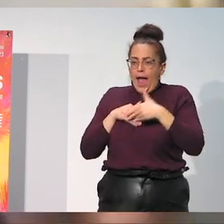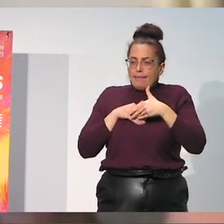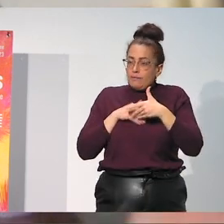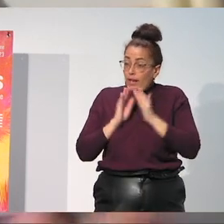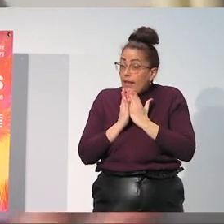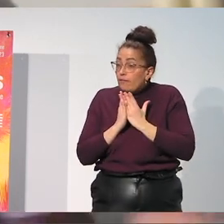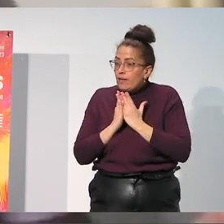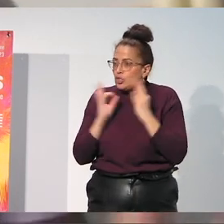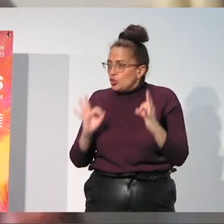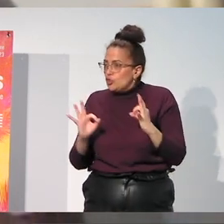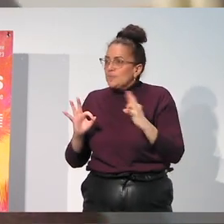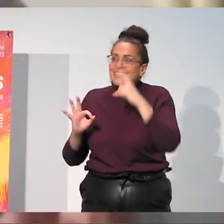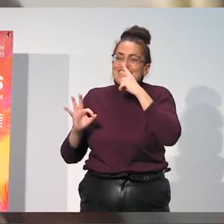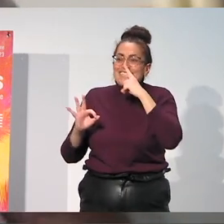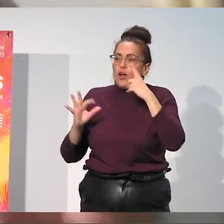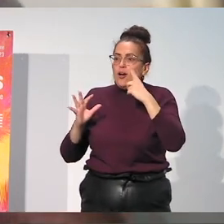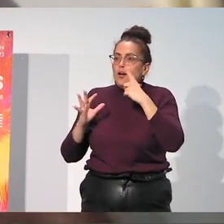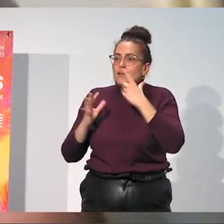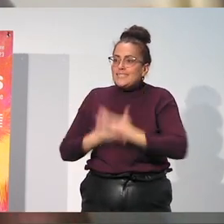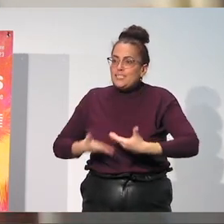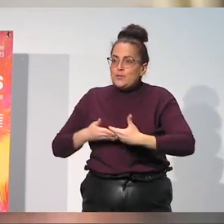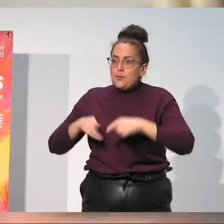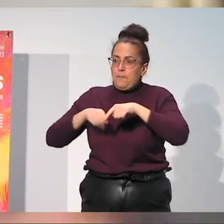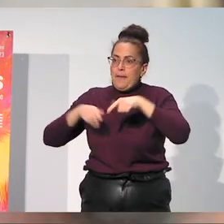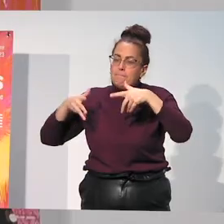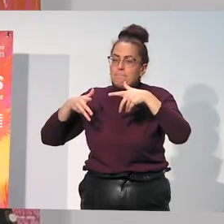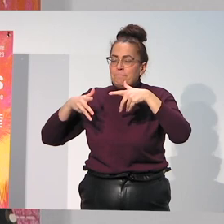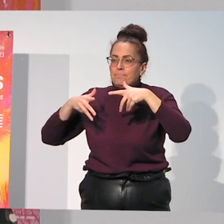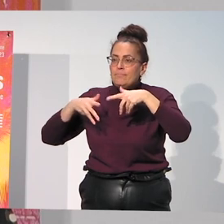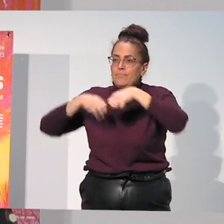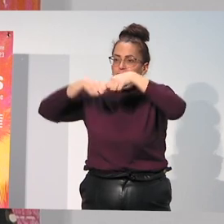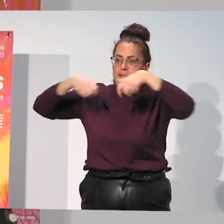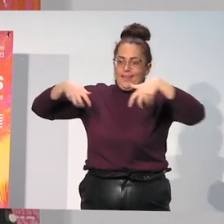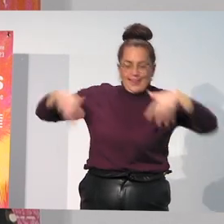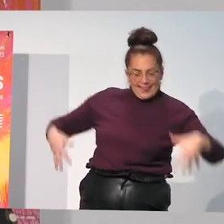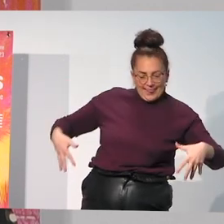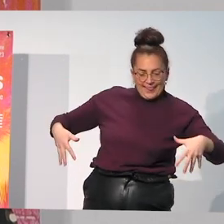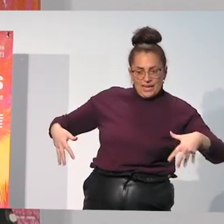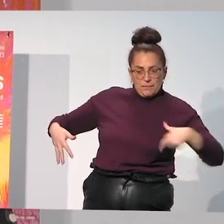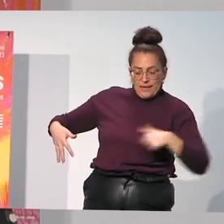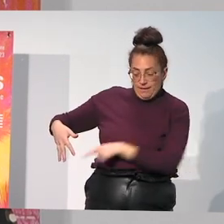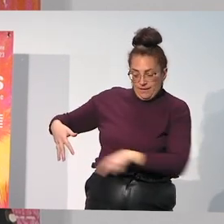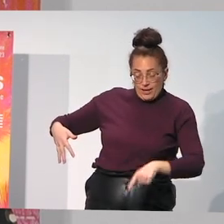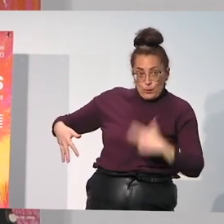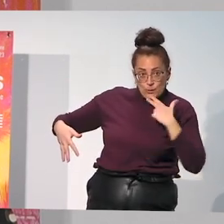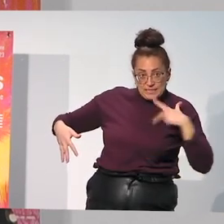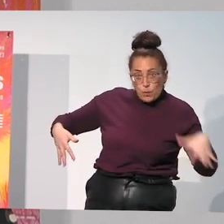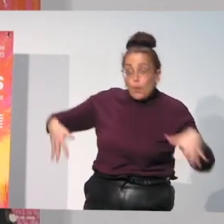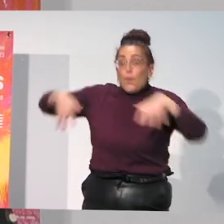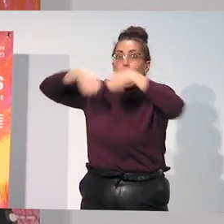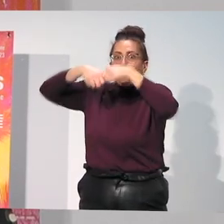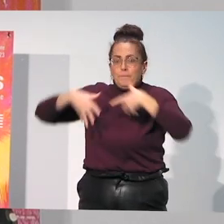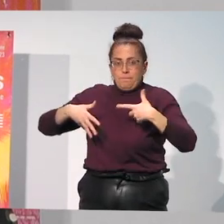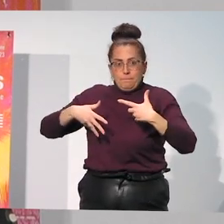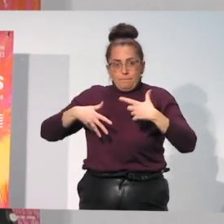Je pense que ça va compromettre l'écriture du livre. On se retrouve dans une situation qui est délicate parce que je ne sais pas quoi faire. Et elle m'a répondu après un long silence. Mais enfin,